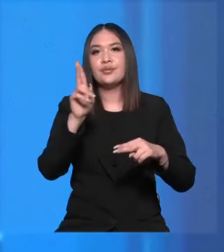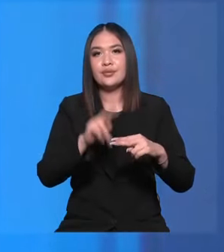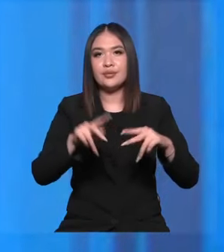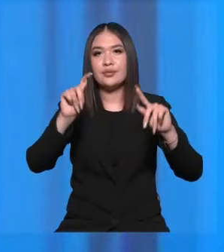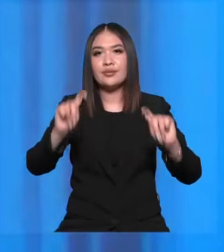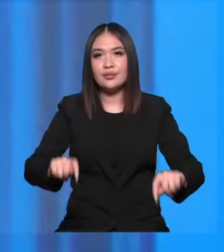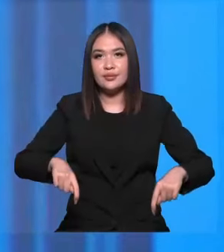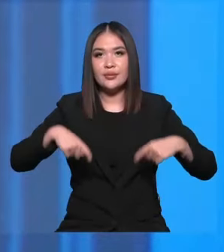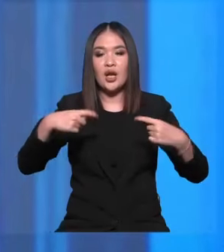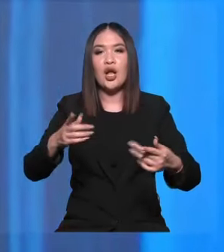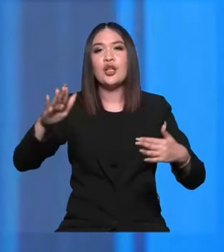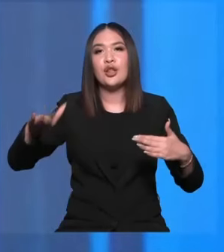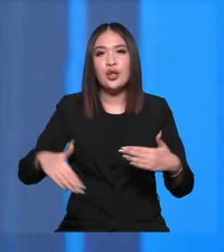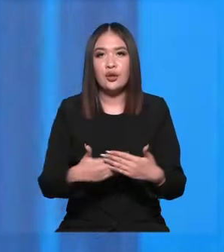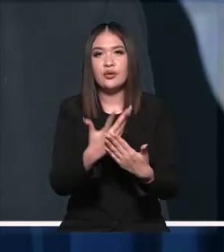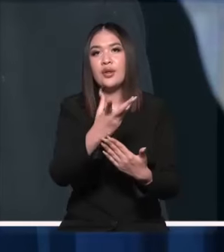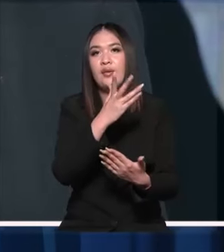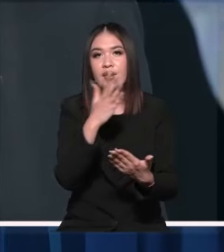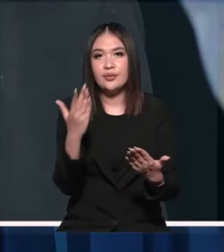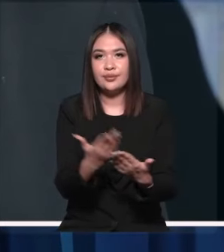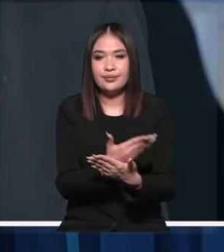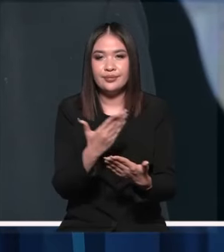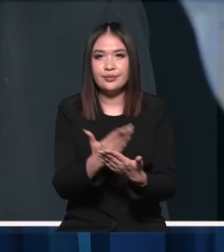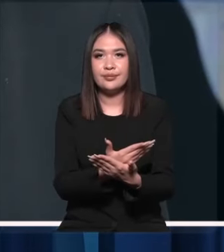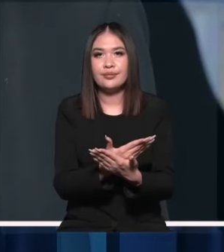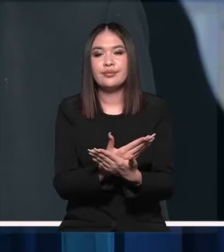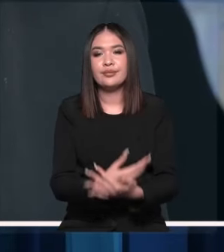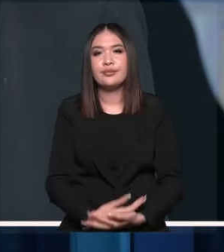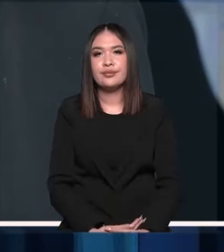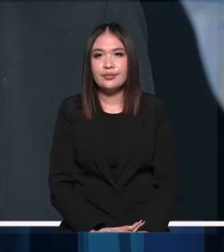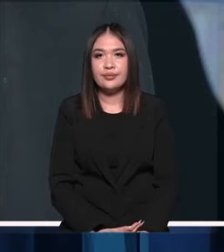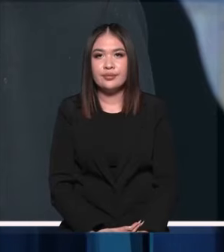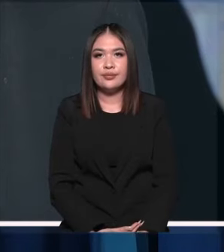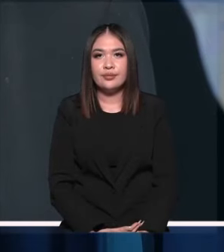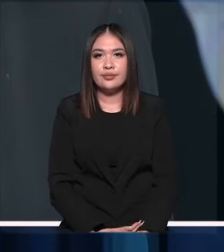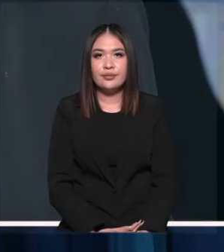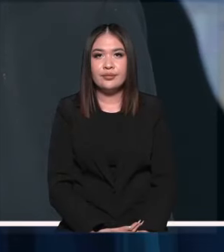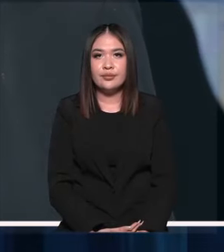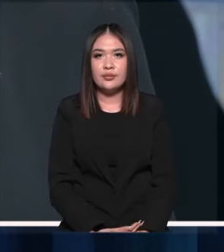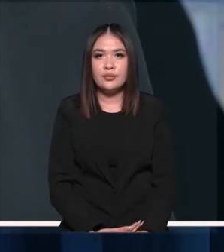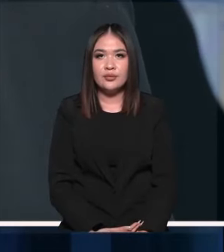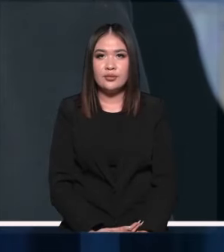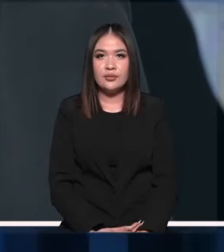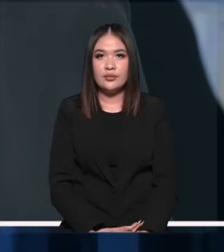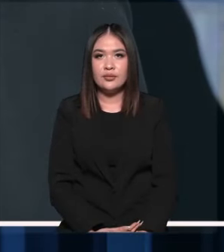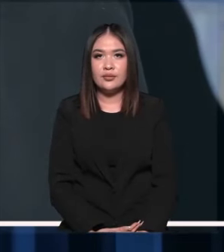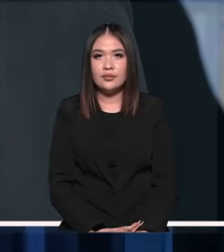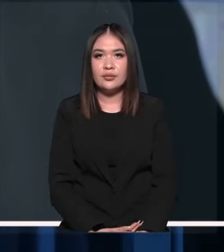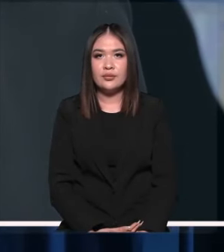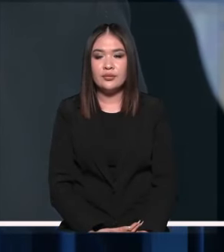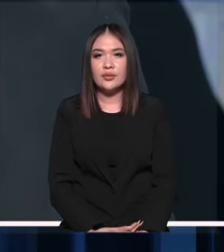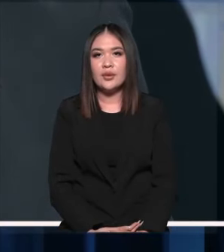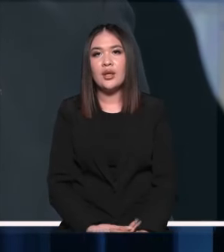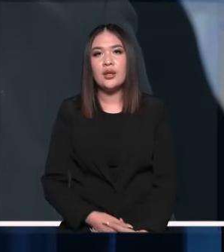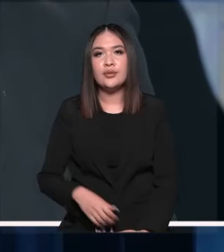келесі көретіндеріңіз новое время хабары. Эфир тізгінде әріптесім Айгүл Мөкей. Айгүл, қайырлы кеш. Қайырлы кеш, Ануар. Добрый